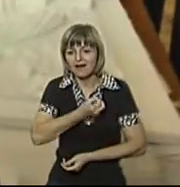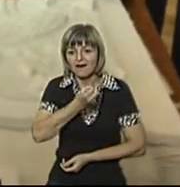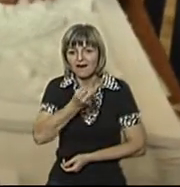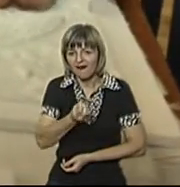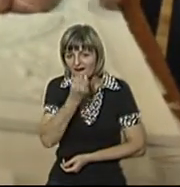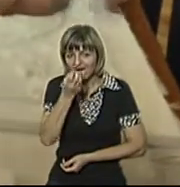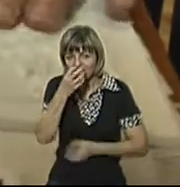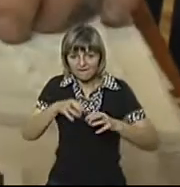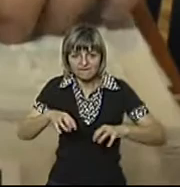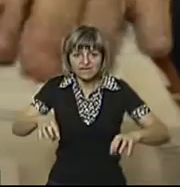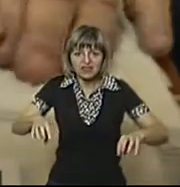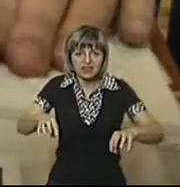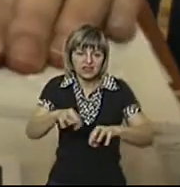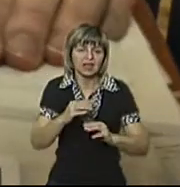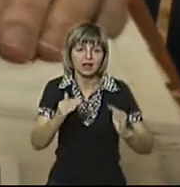квітник,